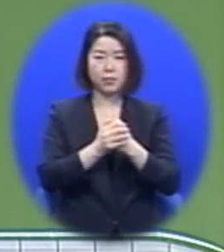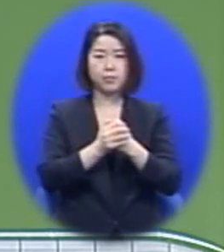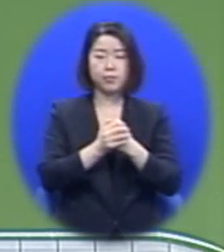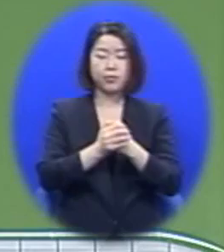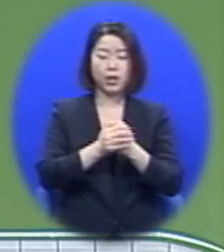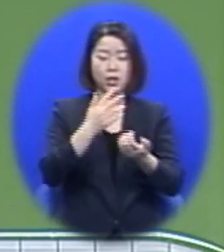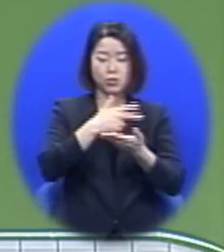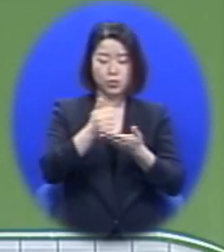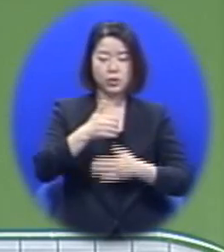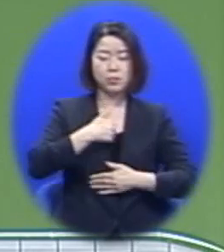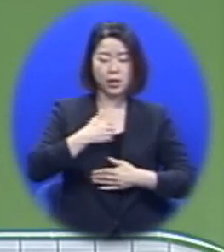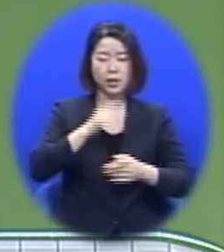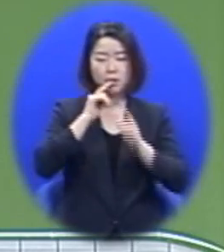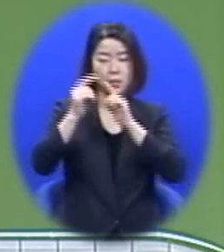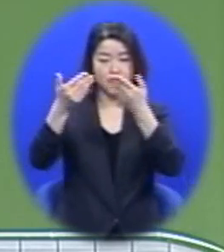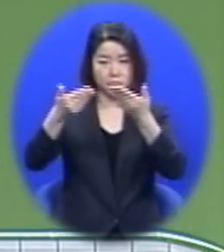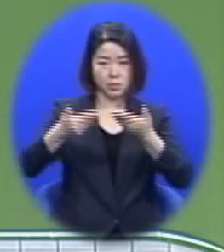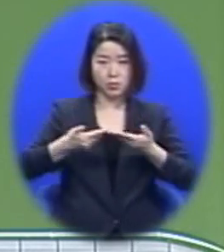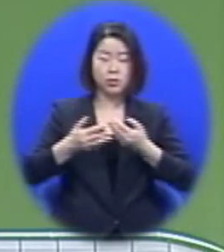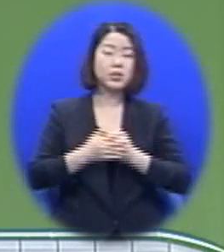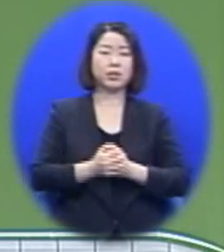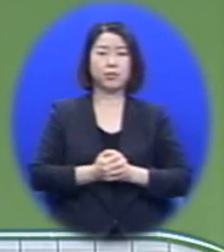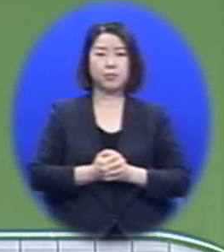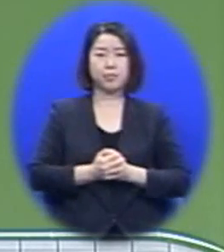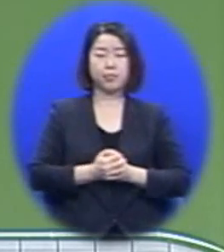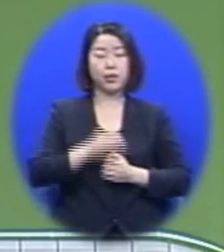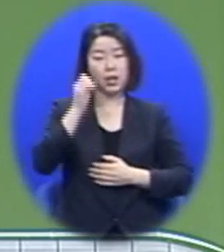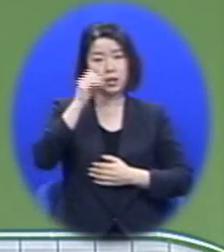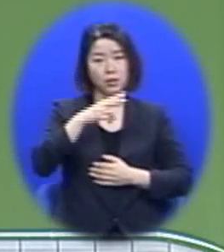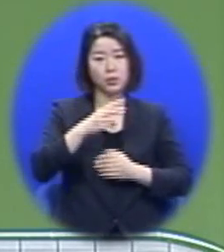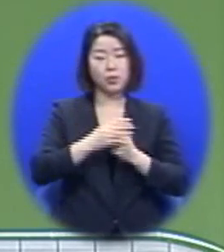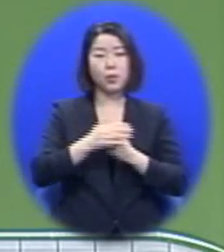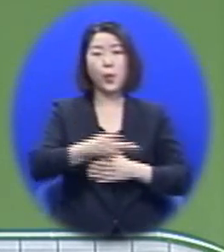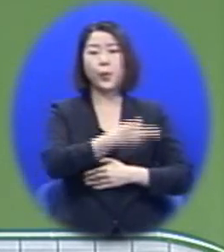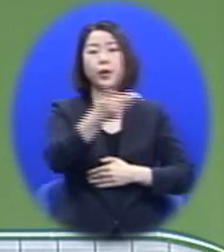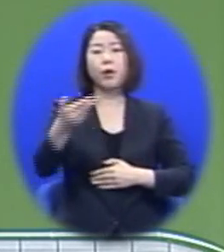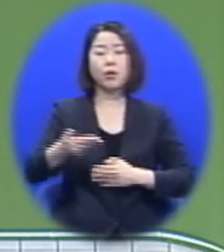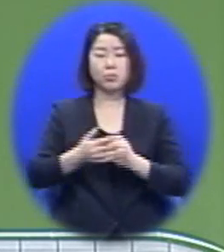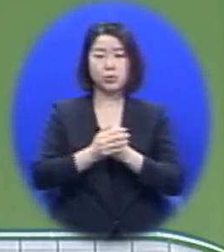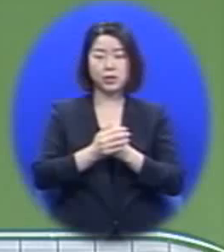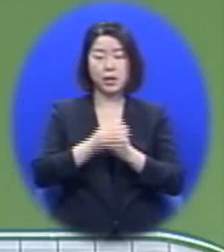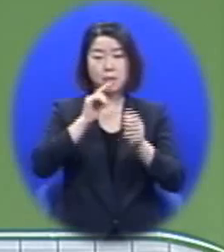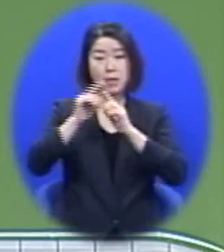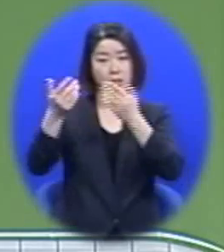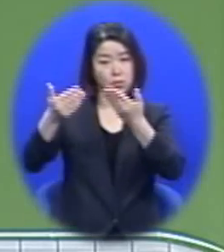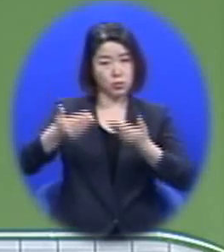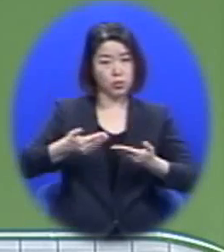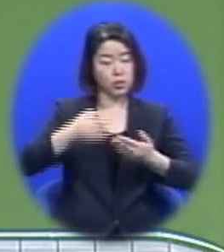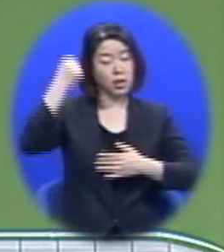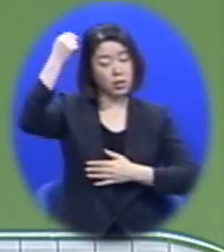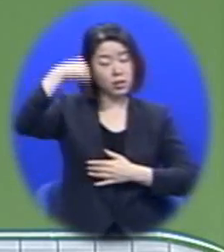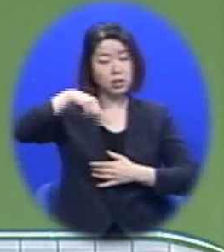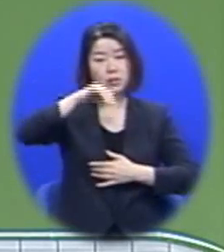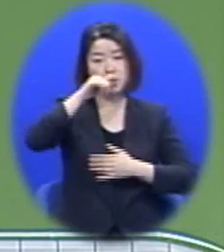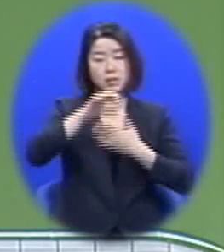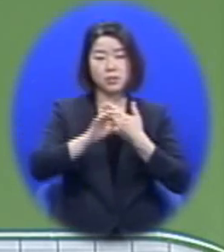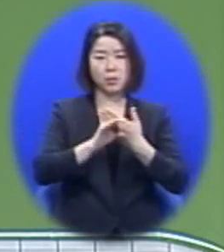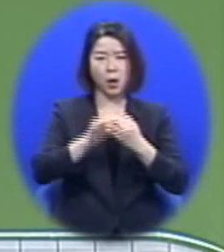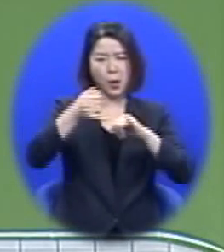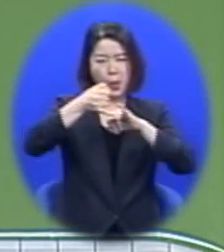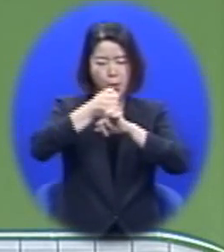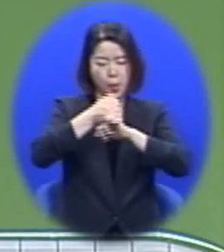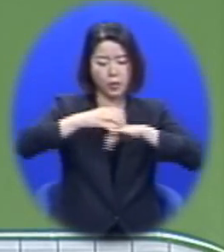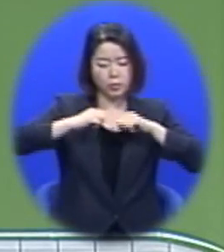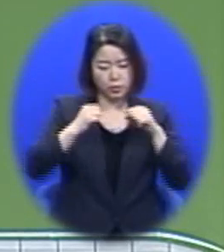주님 나에게 말씀해 주세요. 그리고 여러분이 주님이 여러분에게 말씀하신다고 느껴지면 반드시